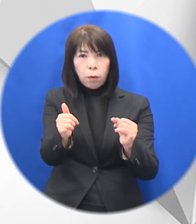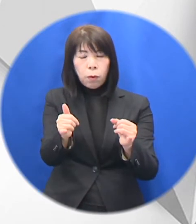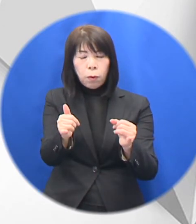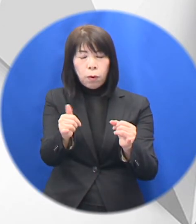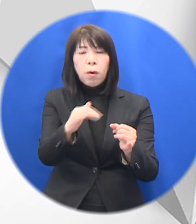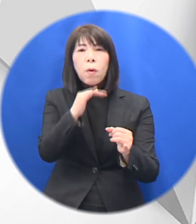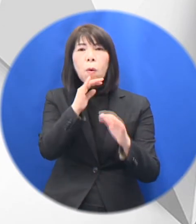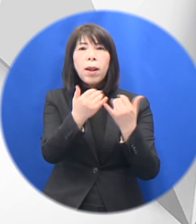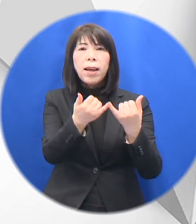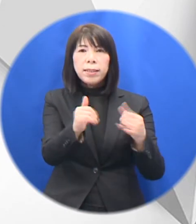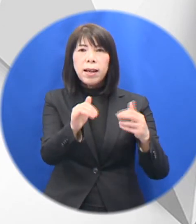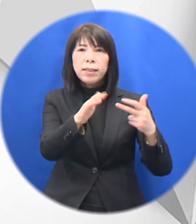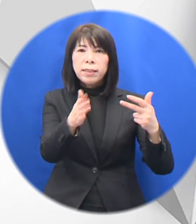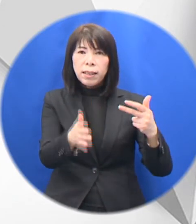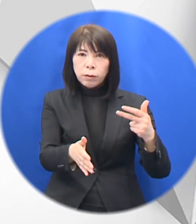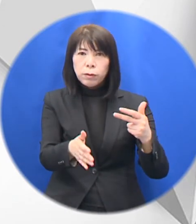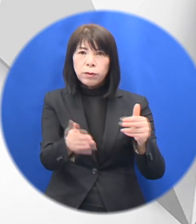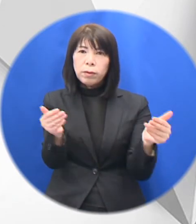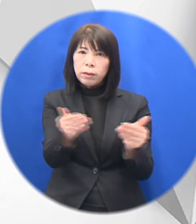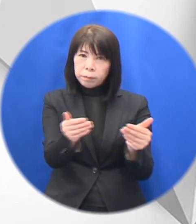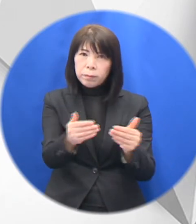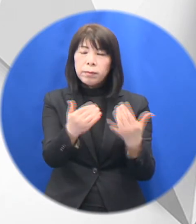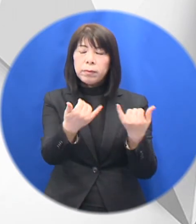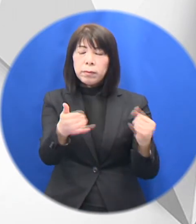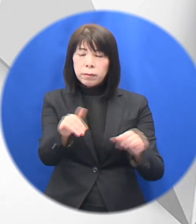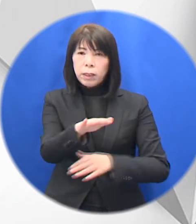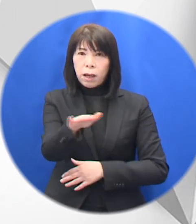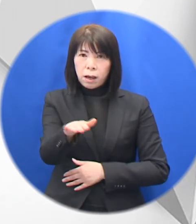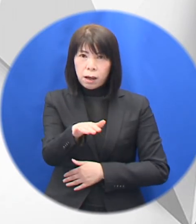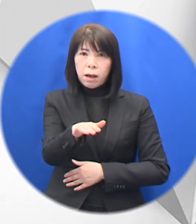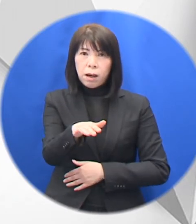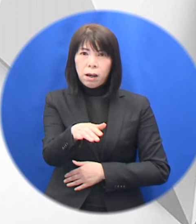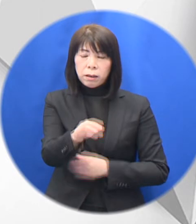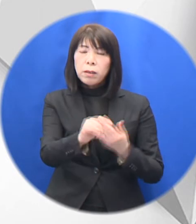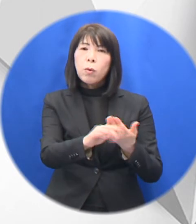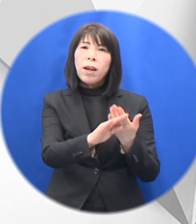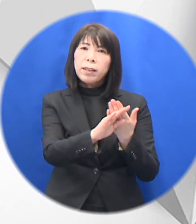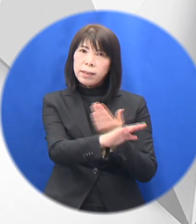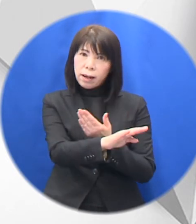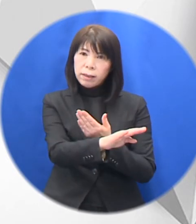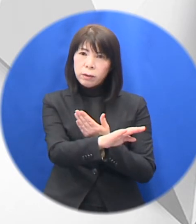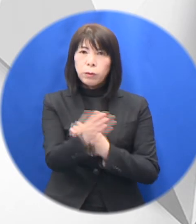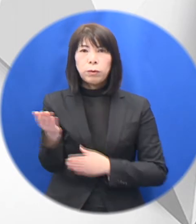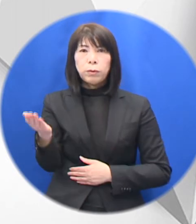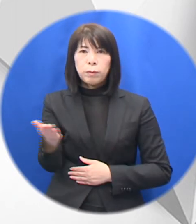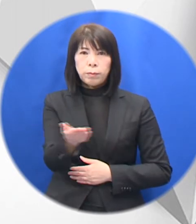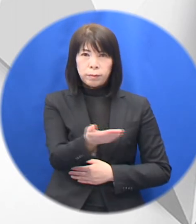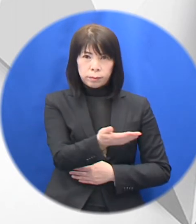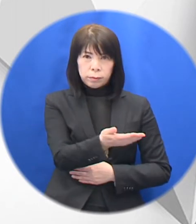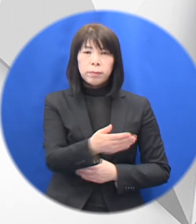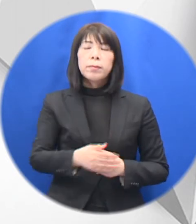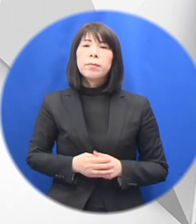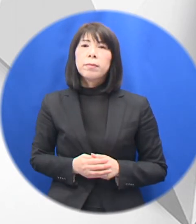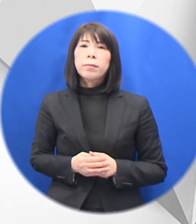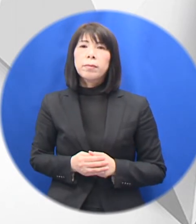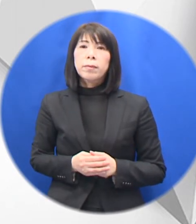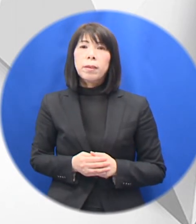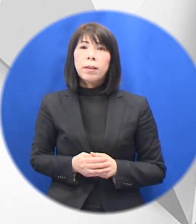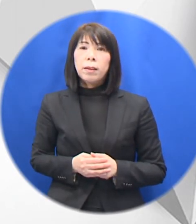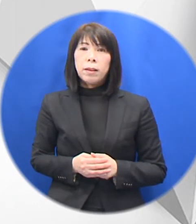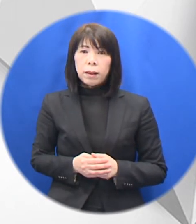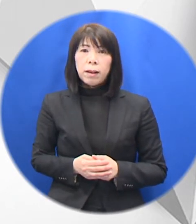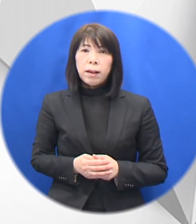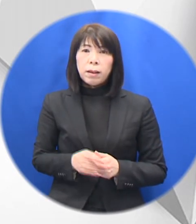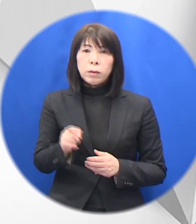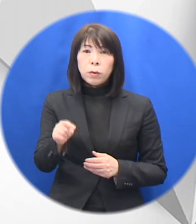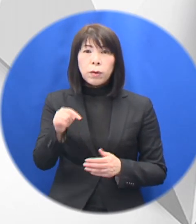高齢者施設などで従事されている方、そしてそれ以外の方というふうになっています。では柏原さ